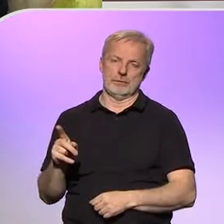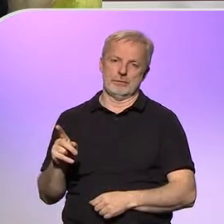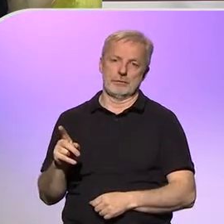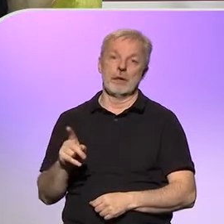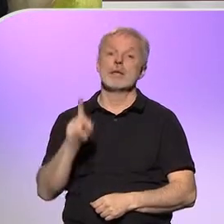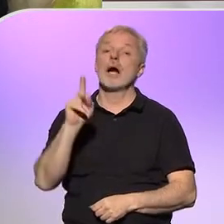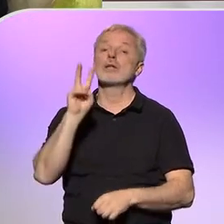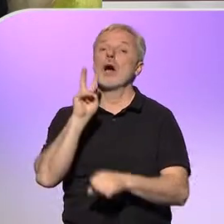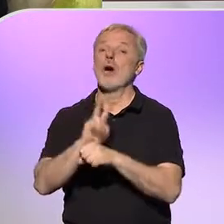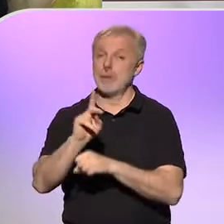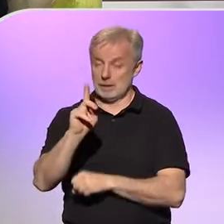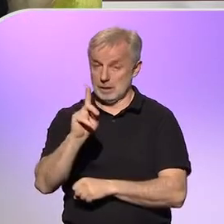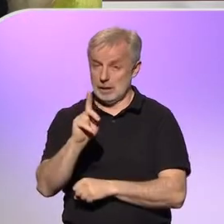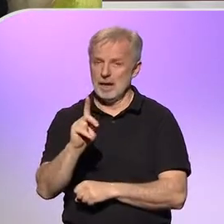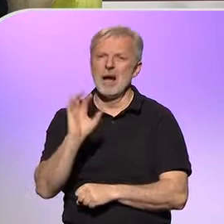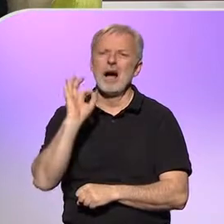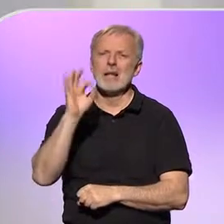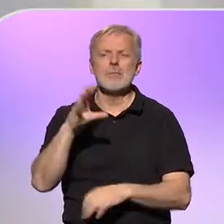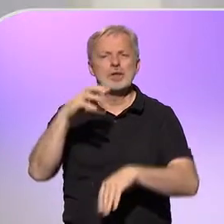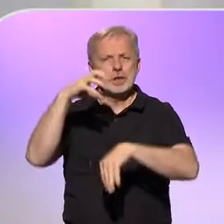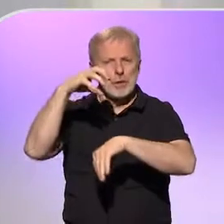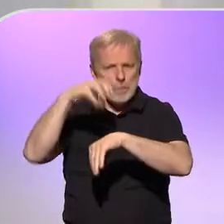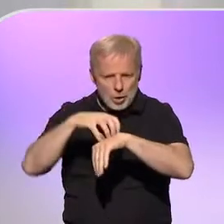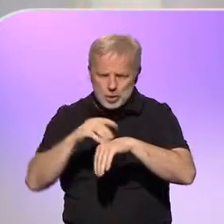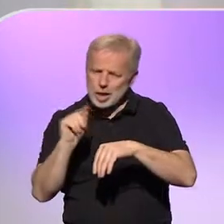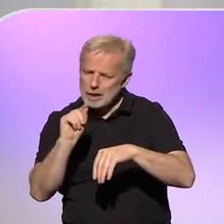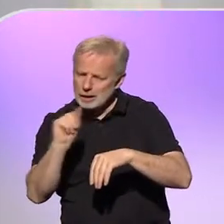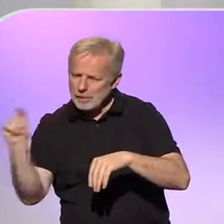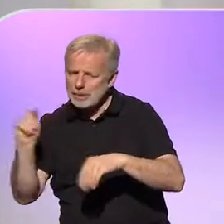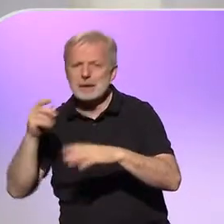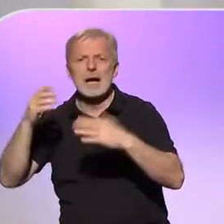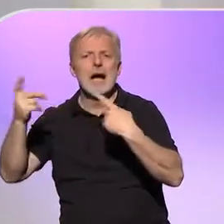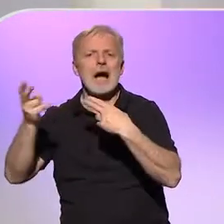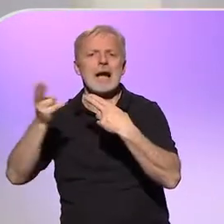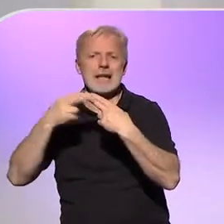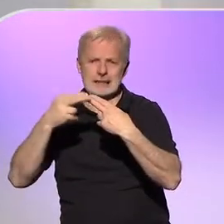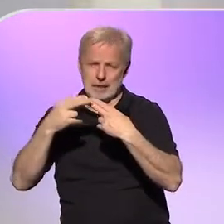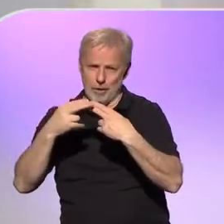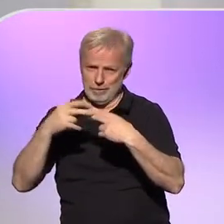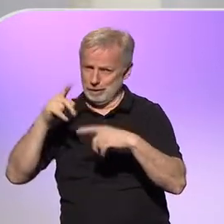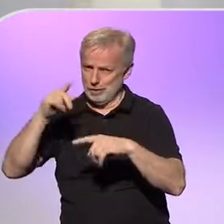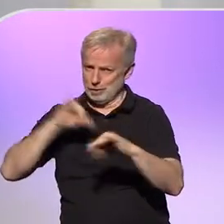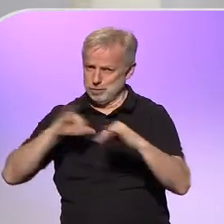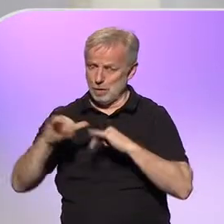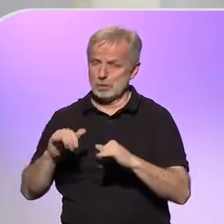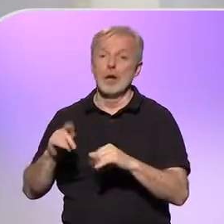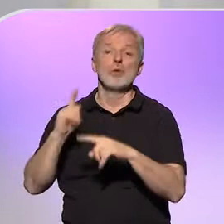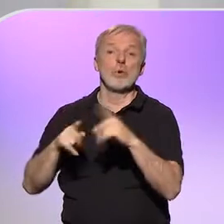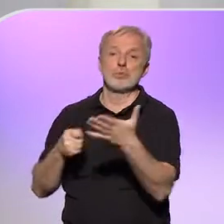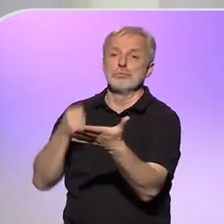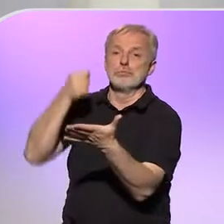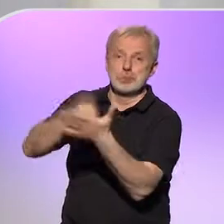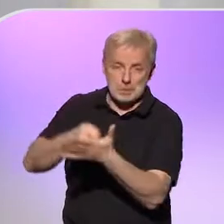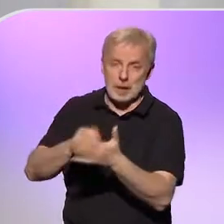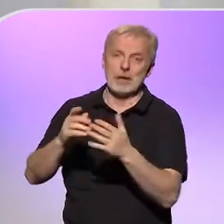opatrně radši si připojistit rizikové sporty, když víte, že vás to baví, přidat si to, zaplatíte o pár korun víc, ale pak máte